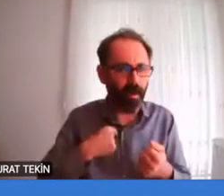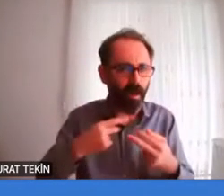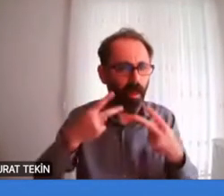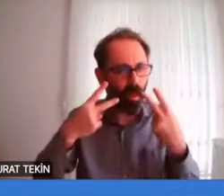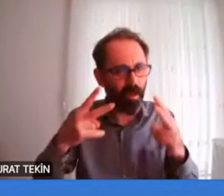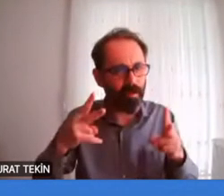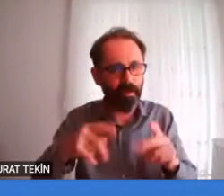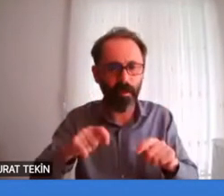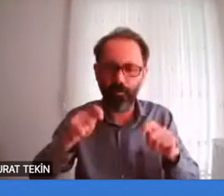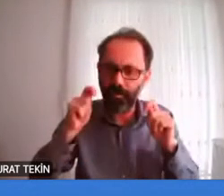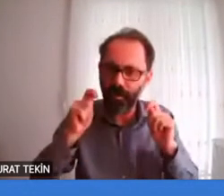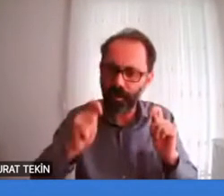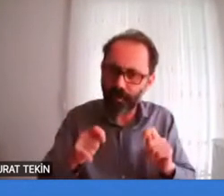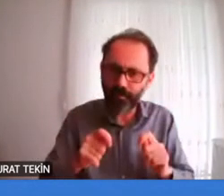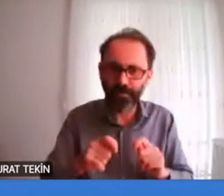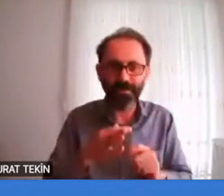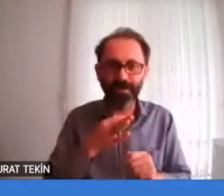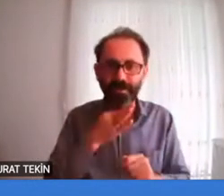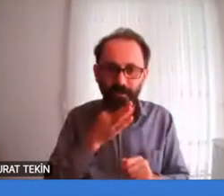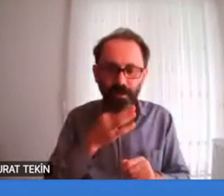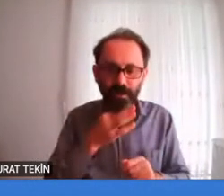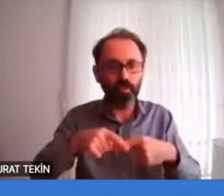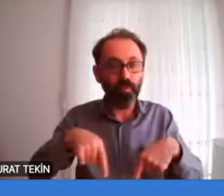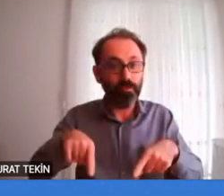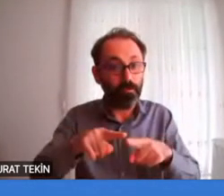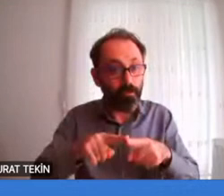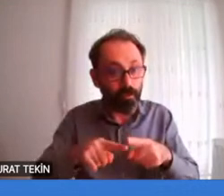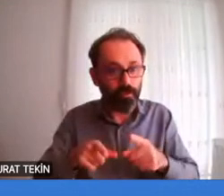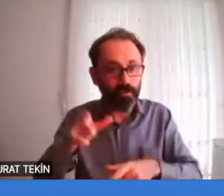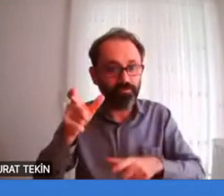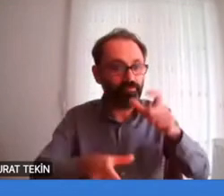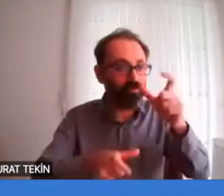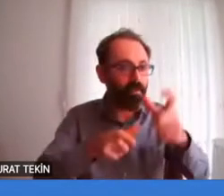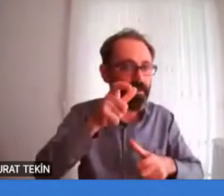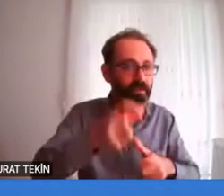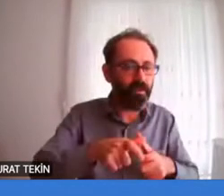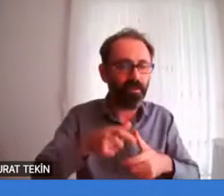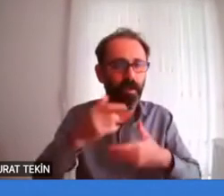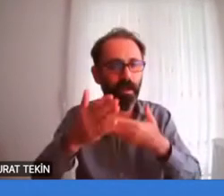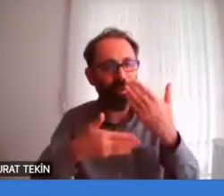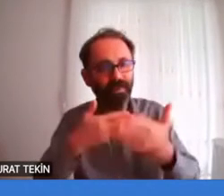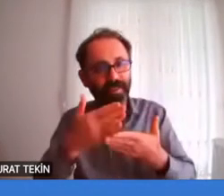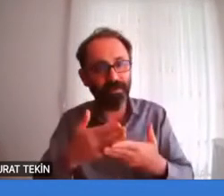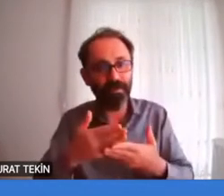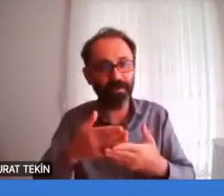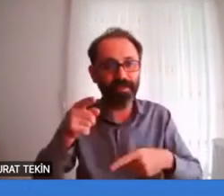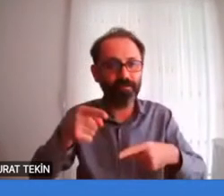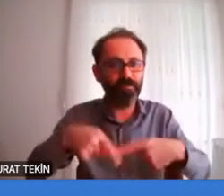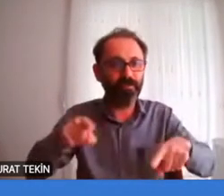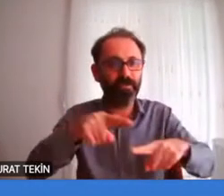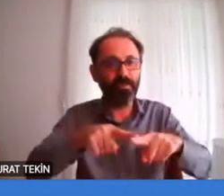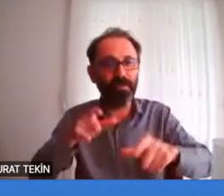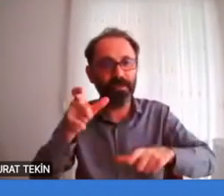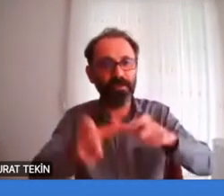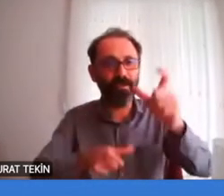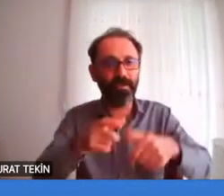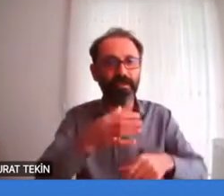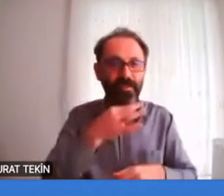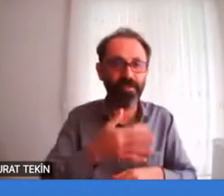insanların çok takdirini kazanıyordu. Hı hı. Ama şimdi biz Tokyo'da şampiyon olduk. şöyle artık